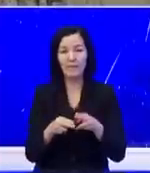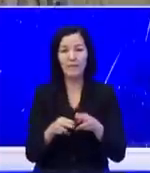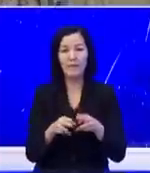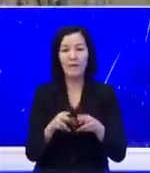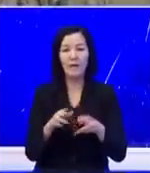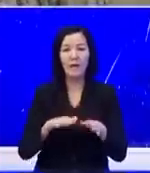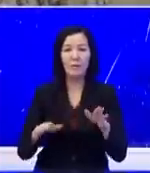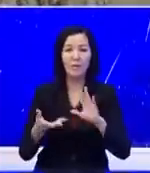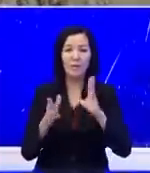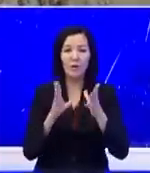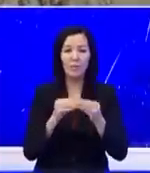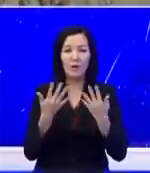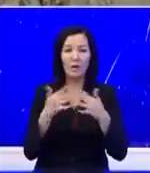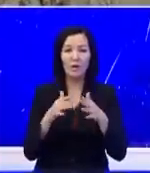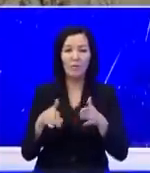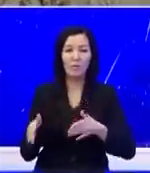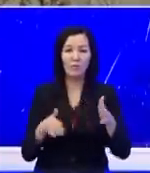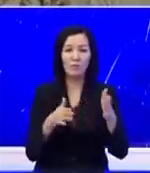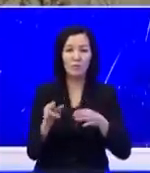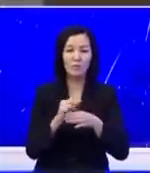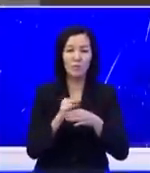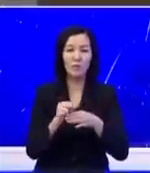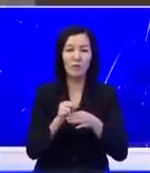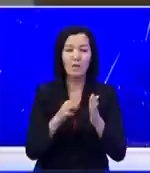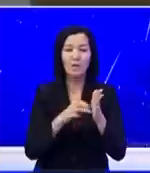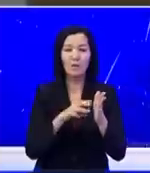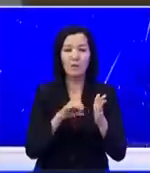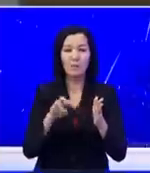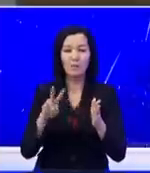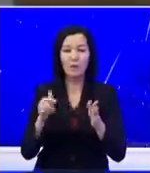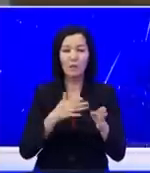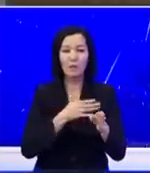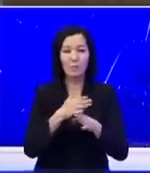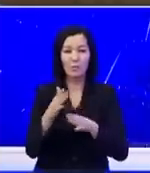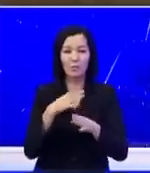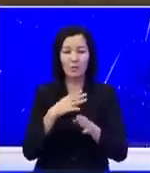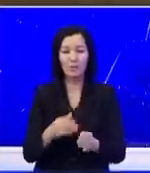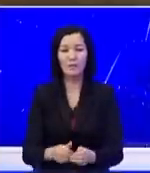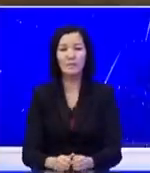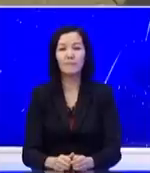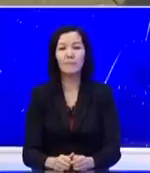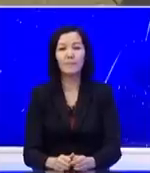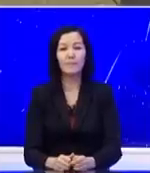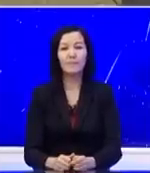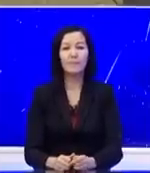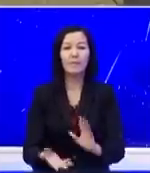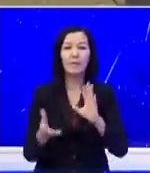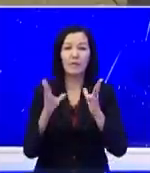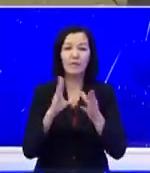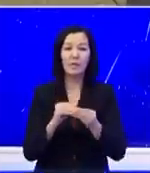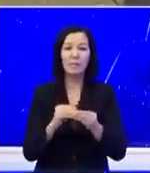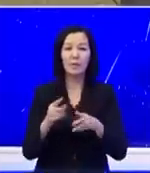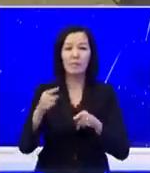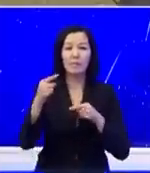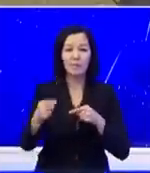аудан аумағындағы елді мекен жолдарын жөндеуге биыл 800 миллион теңге қаржы қарастырылып отыр. Жалпы ұзындығы